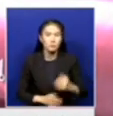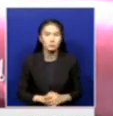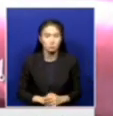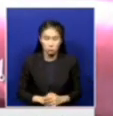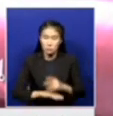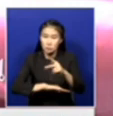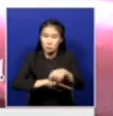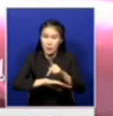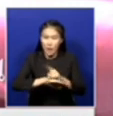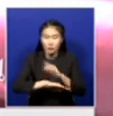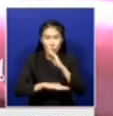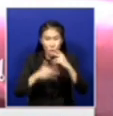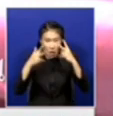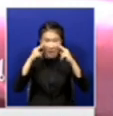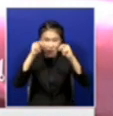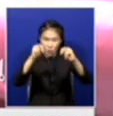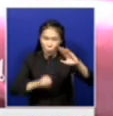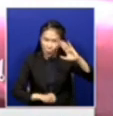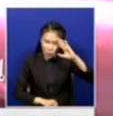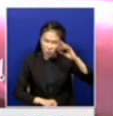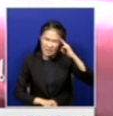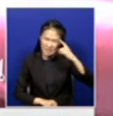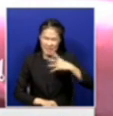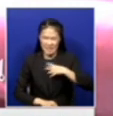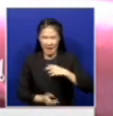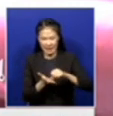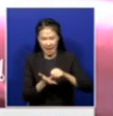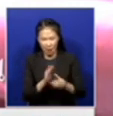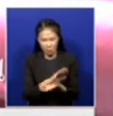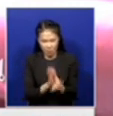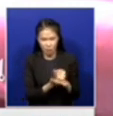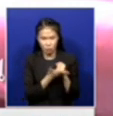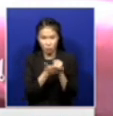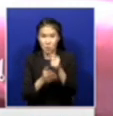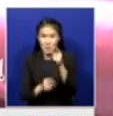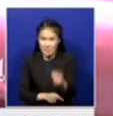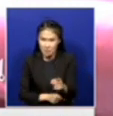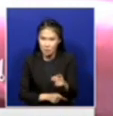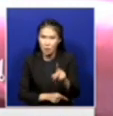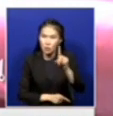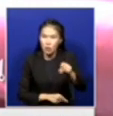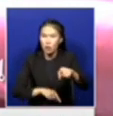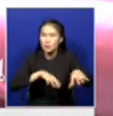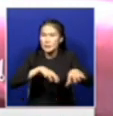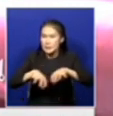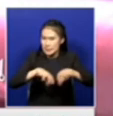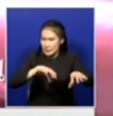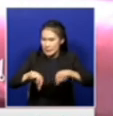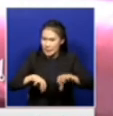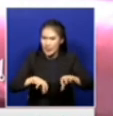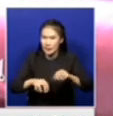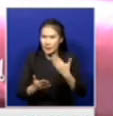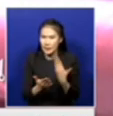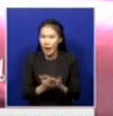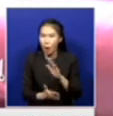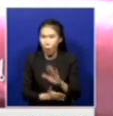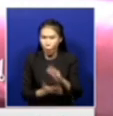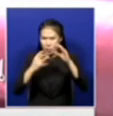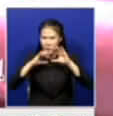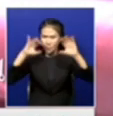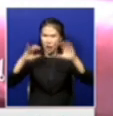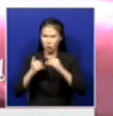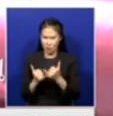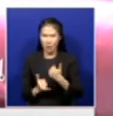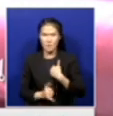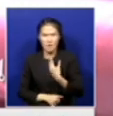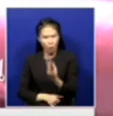ายกจริงใจในการแก้ไขปัญหาเนี่ยนะครับท่านคงต้องบริหารจัดการเงินในกระเป๋าของตัวเองซะก่อนนะครับไม่ว่าจ